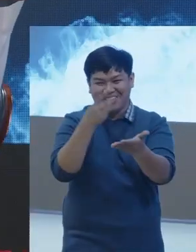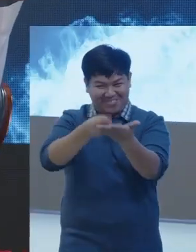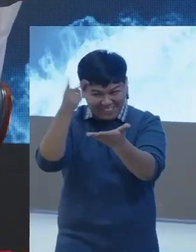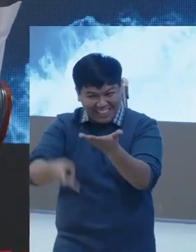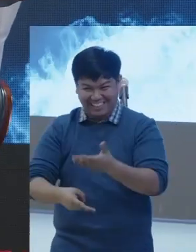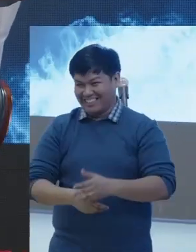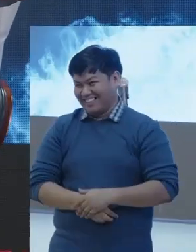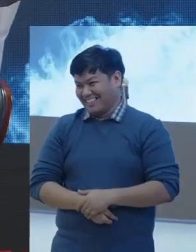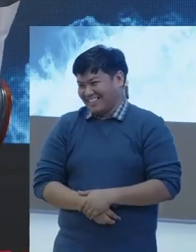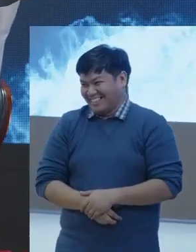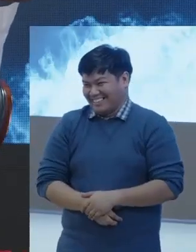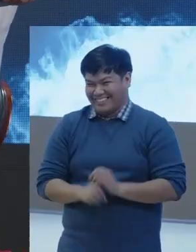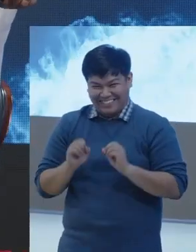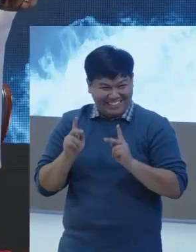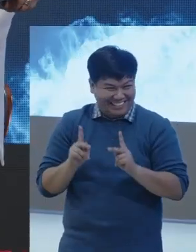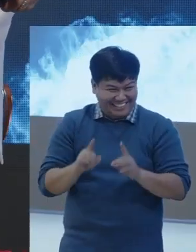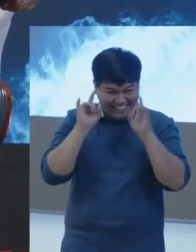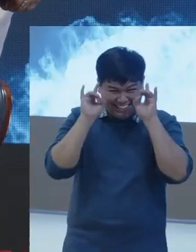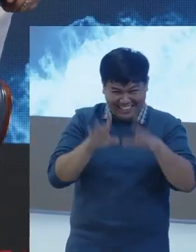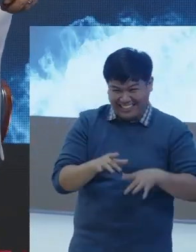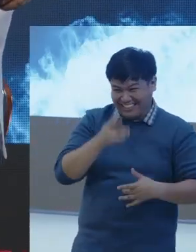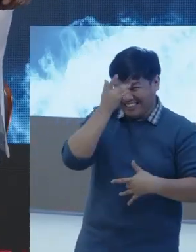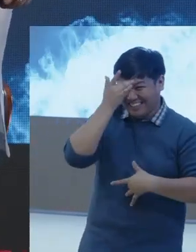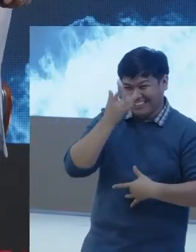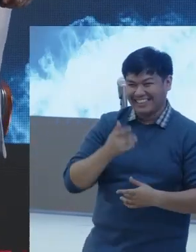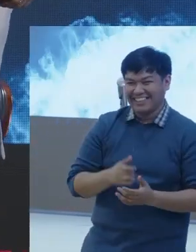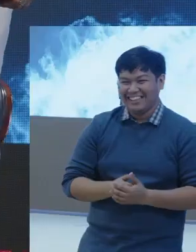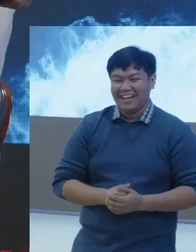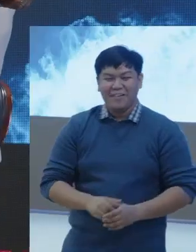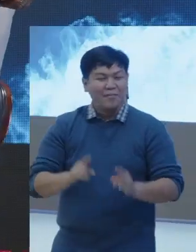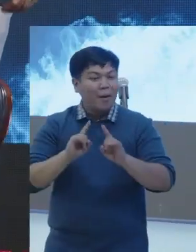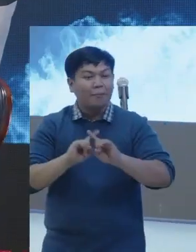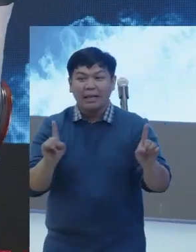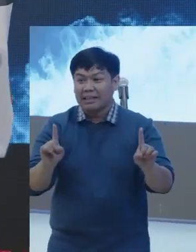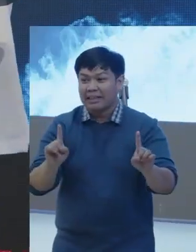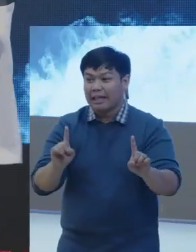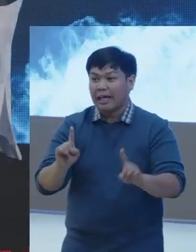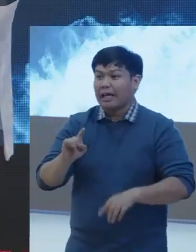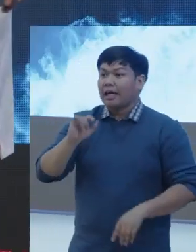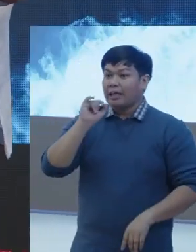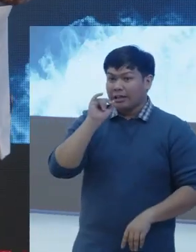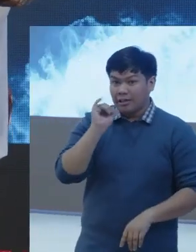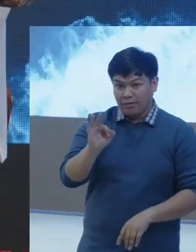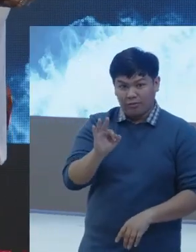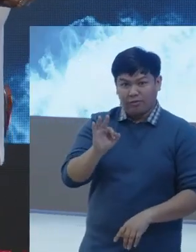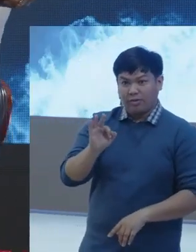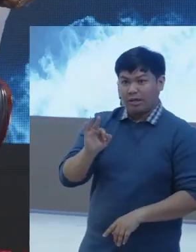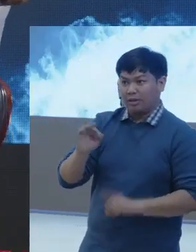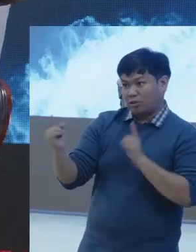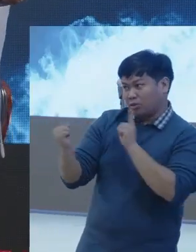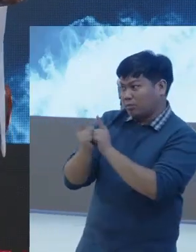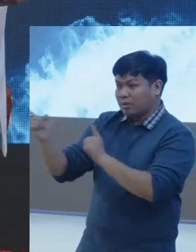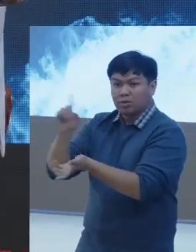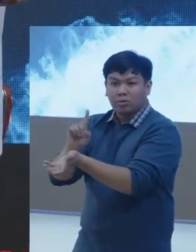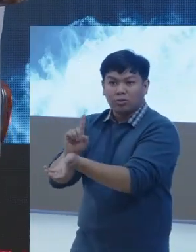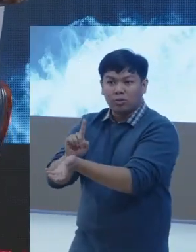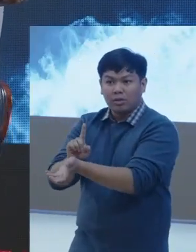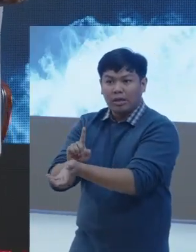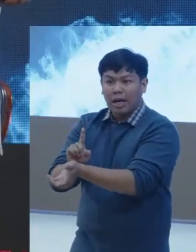sa kidney ko eh. No? So, kung kayo maging pasyente niya, may sakit